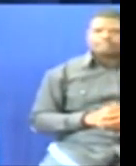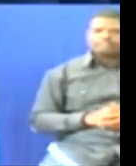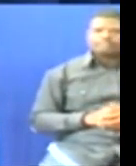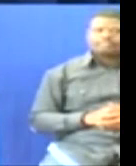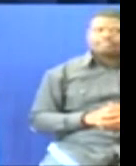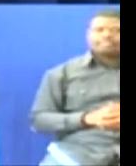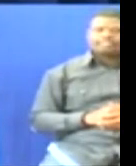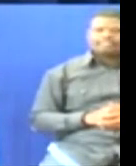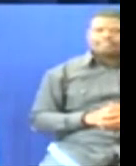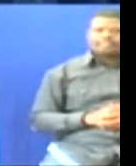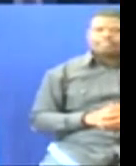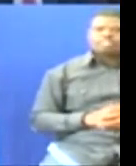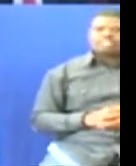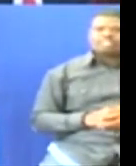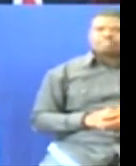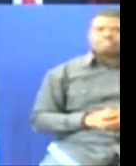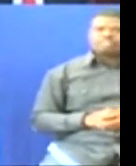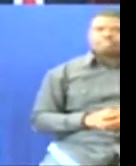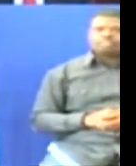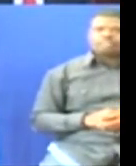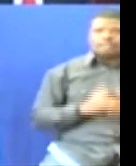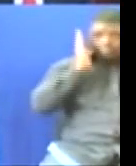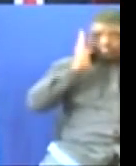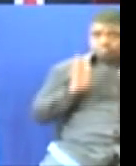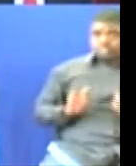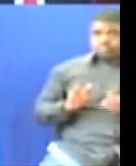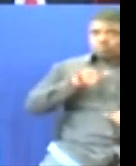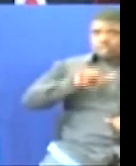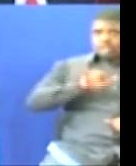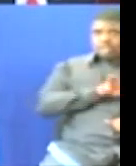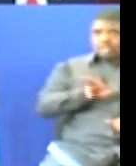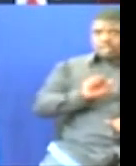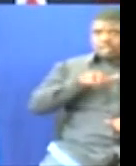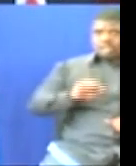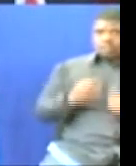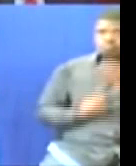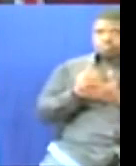Mohamed Kuchoka, Mheshimiwa Yahaya Omar Masare kutokea Msekwa.